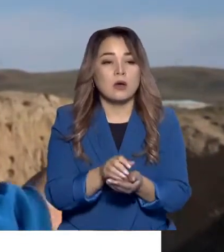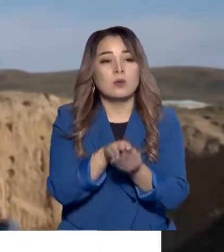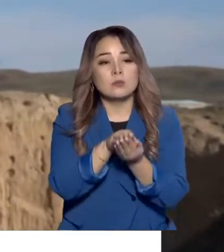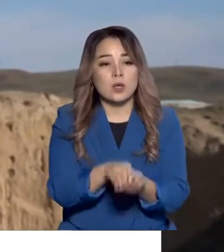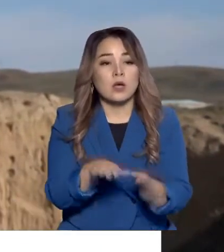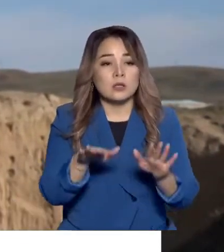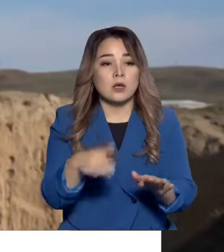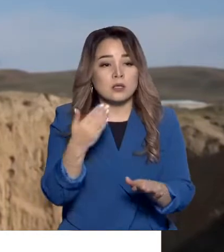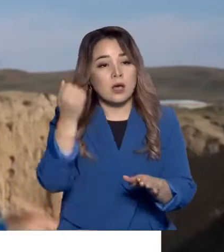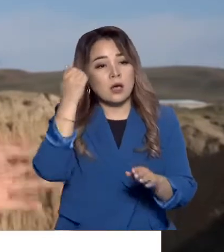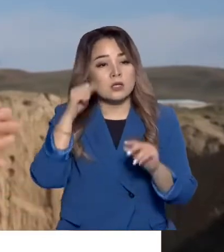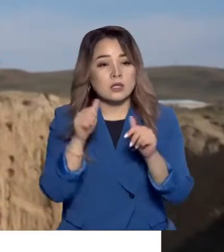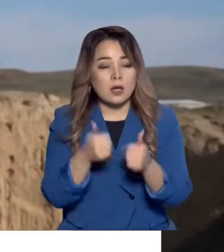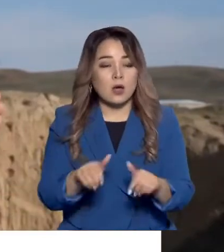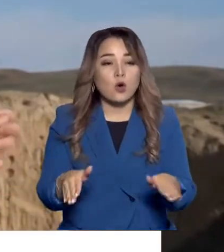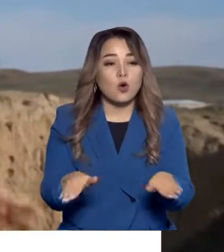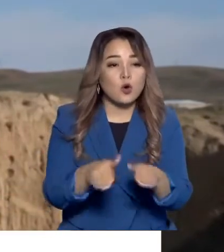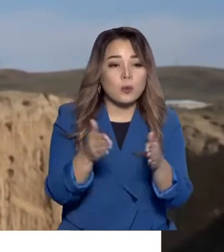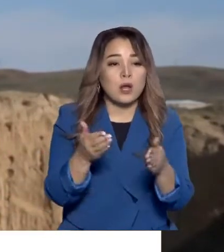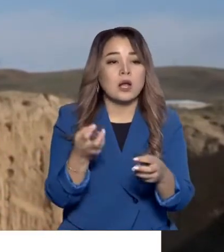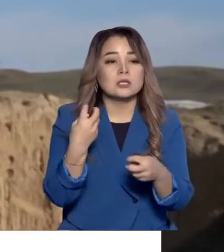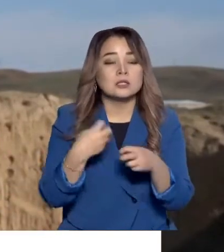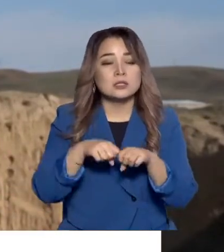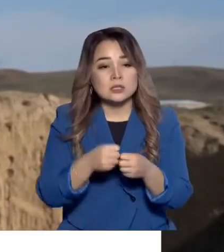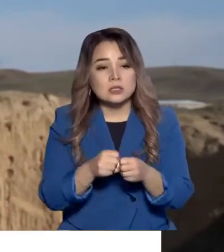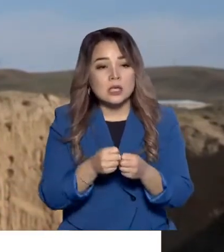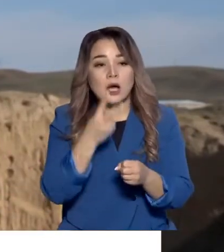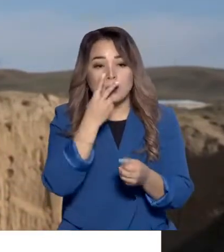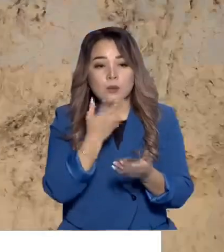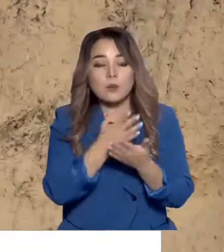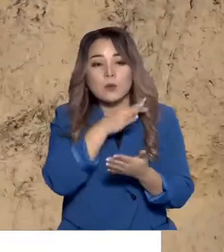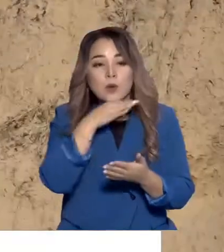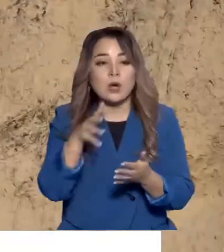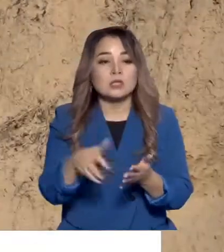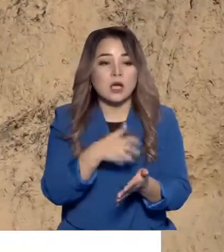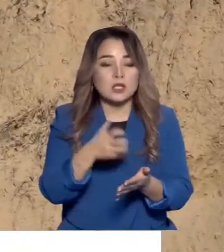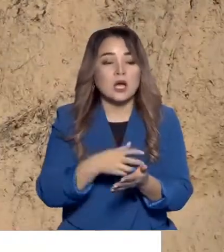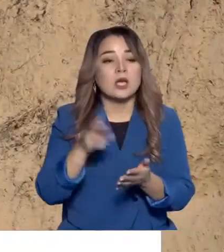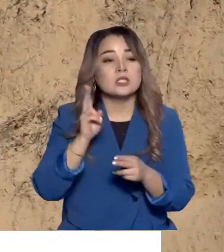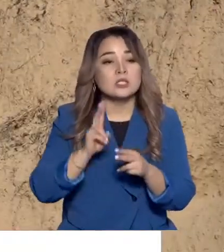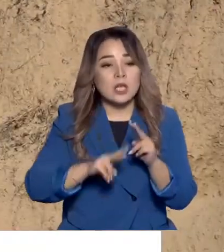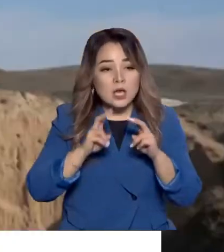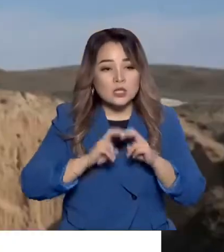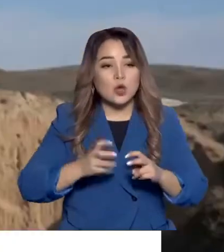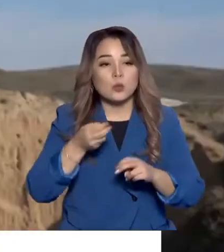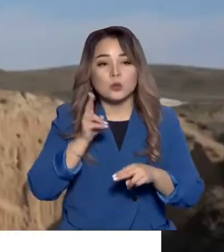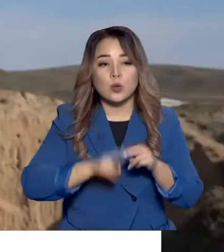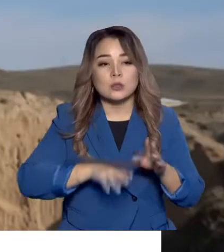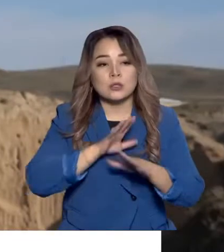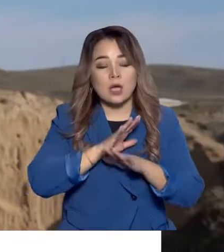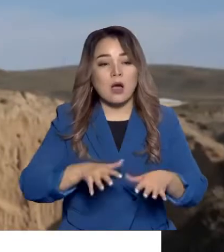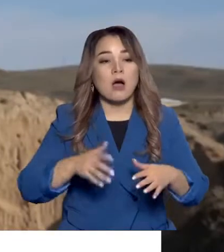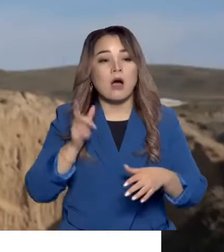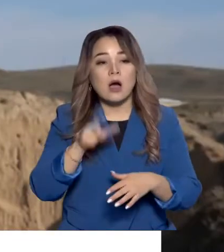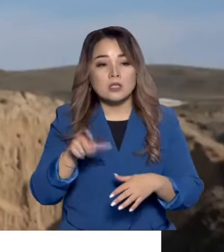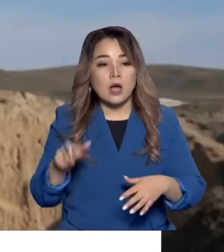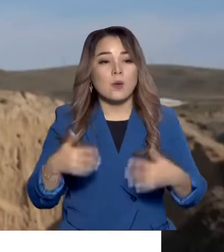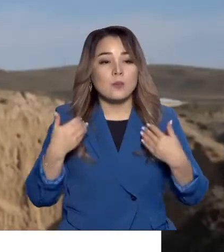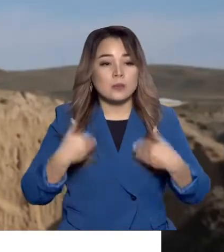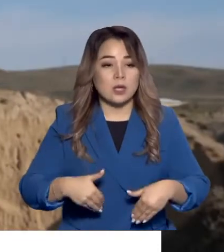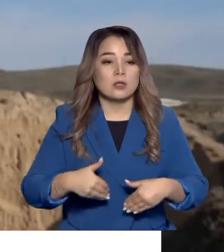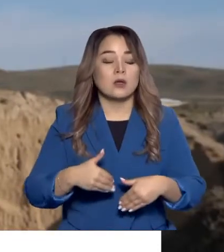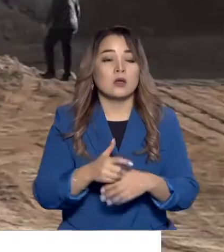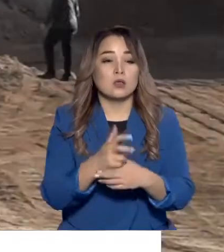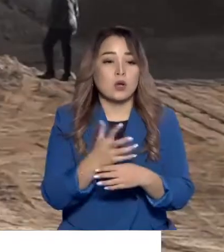kaldı koy. Kumuralar sınıq jatır anı kazıp jatkan jerden. Aylı zerttel bitken jok koy. Adam süyek şıkkandan keyin